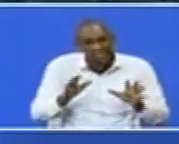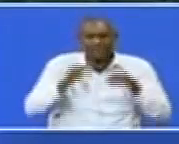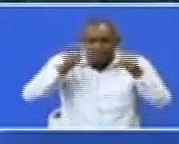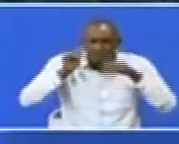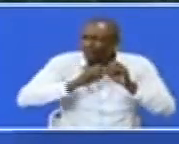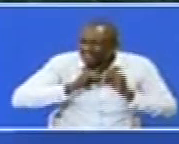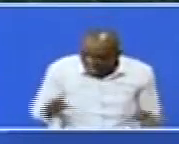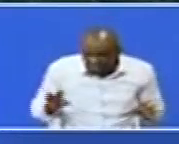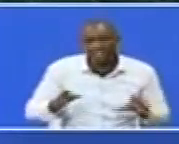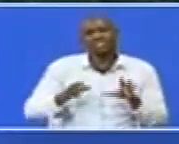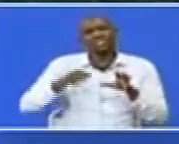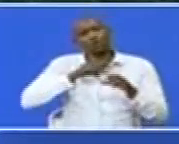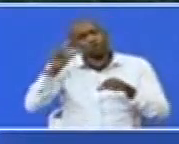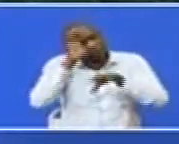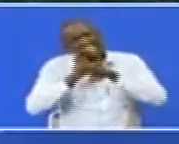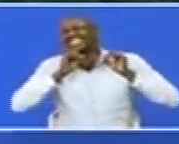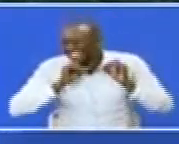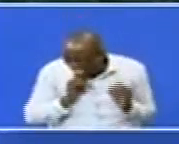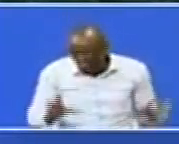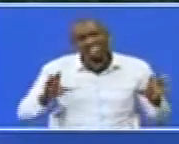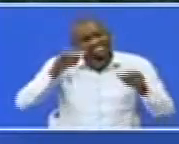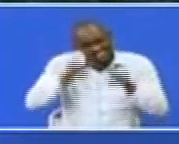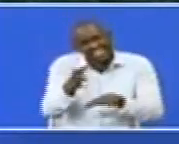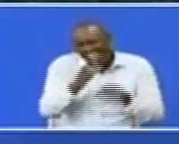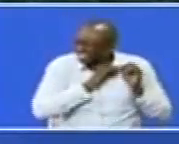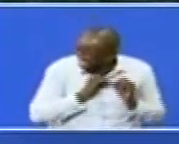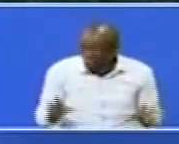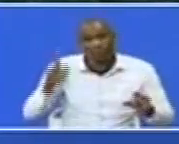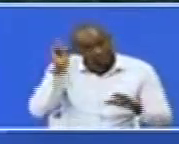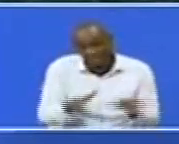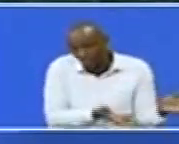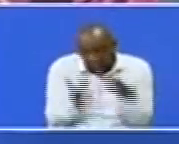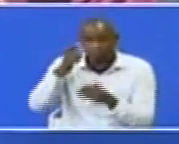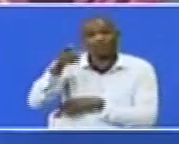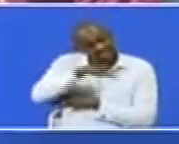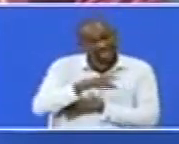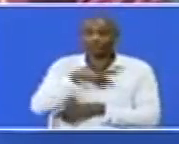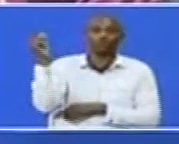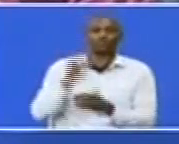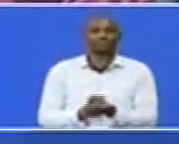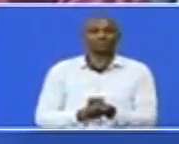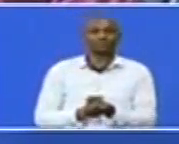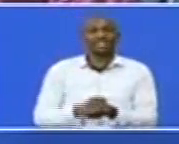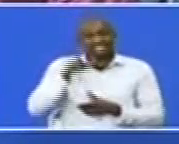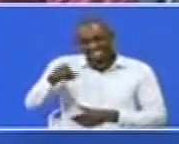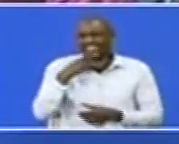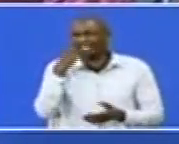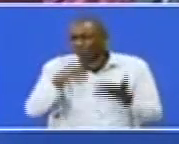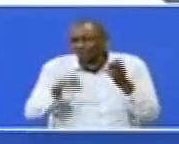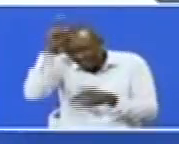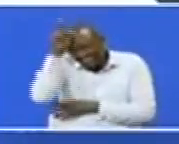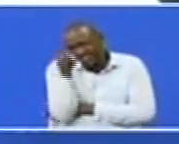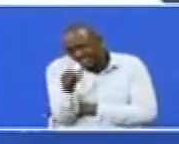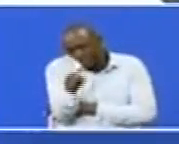shamba, tusiende hata kwa kanisa tuombe. Tusikae hata hapa, inastahili tutoke hapa na tuende. Inafahamika katika kijiji